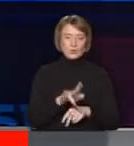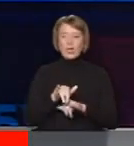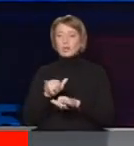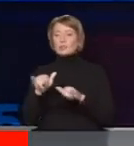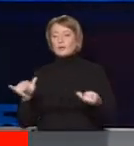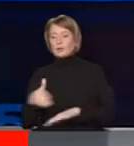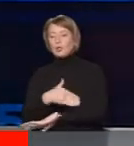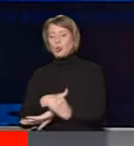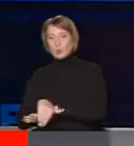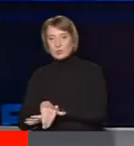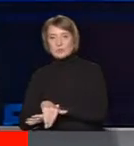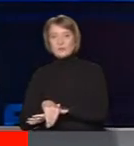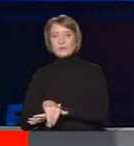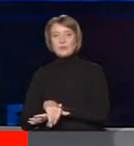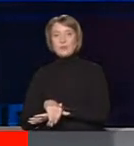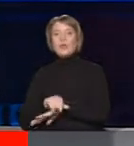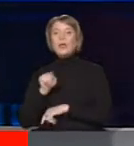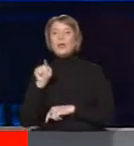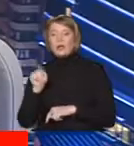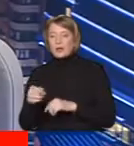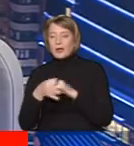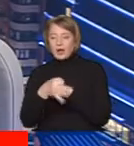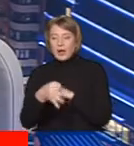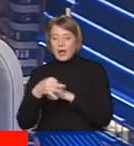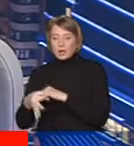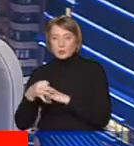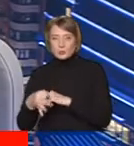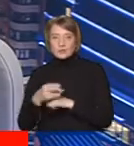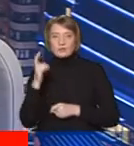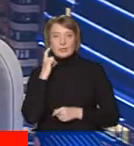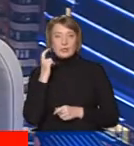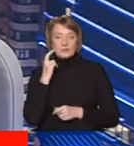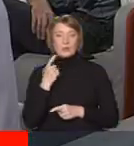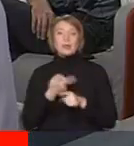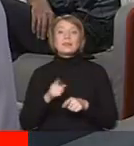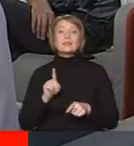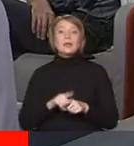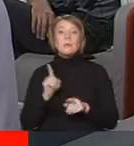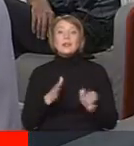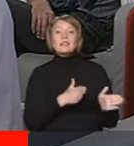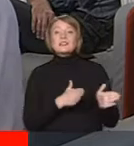чи іншу вулицю, як розвивати той чи інший галузь справи в Києві, нам